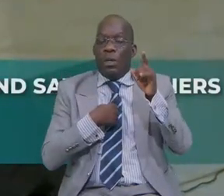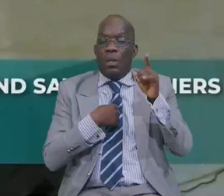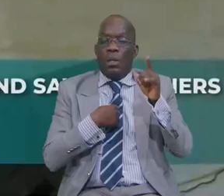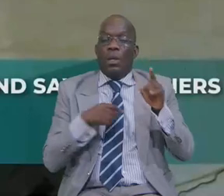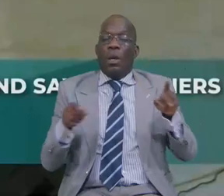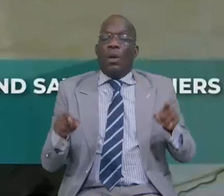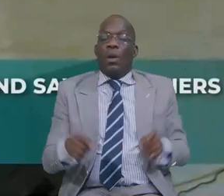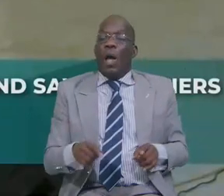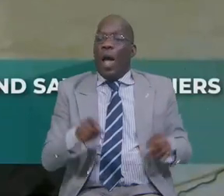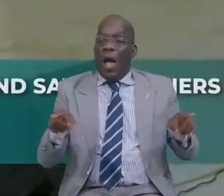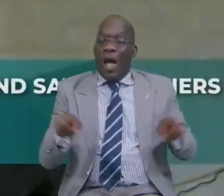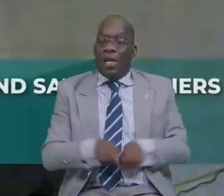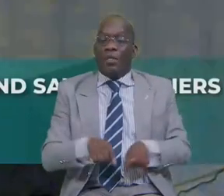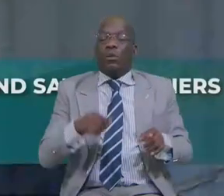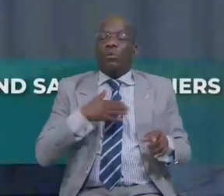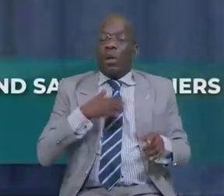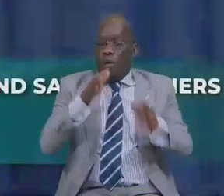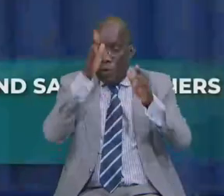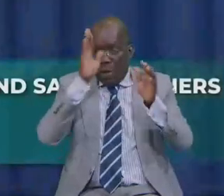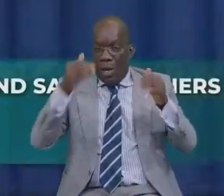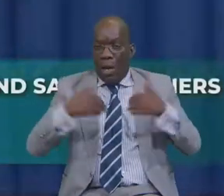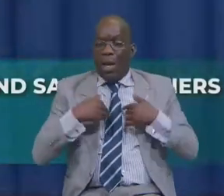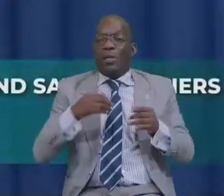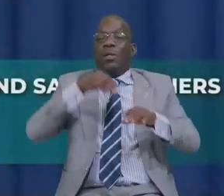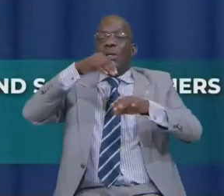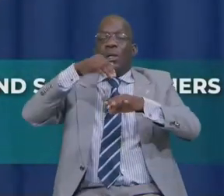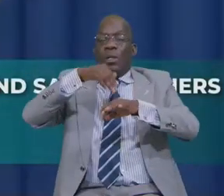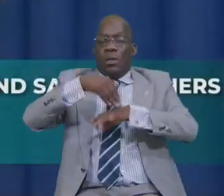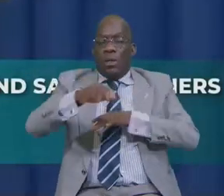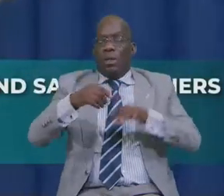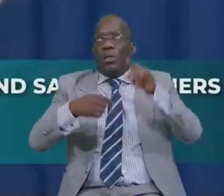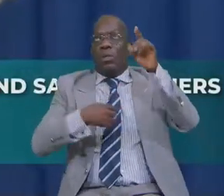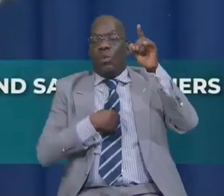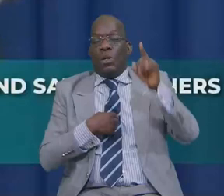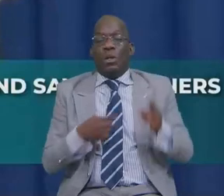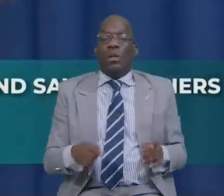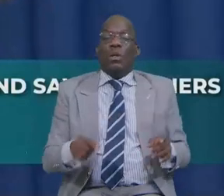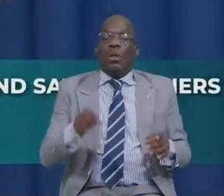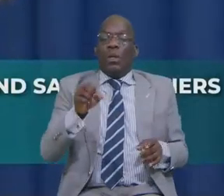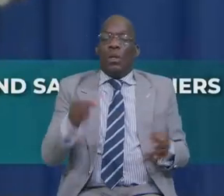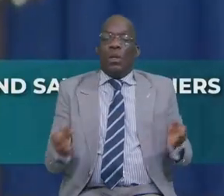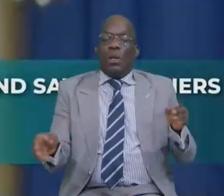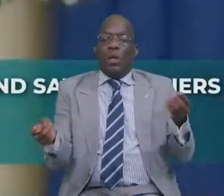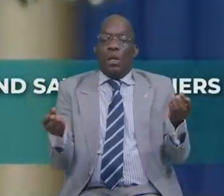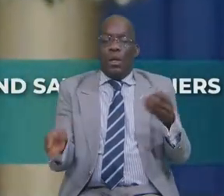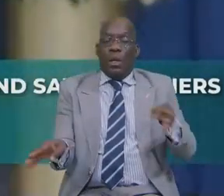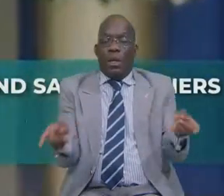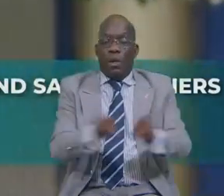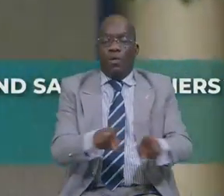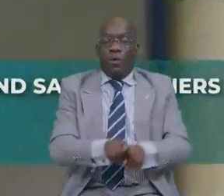les perdus, comme mon Père m'a envoyé, moi aussi, je vous envoie.